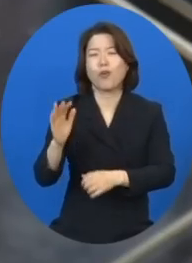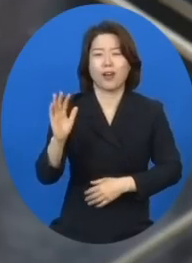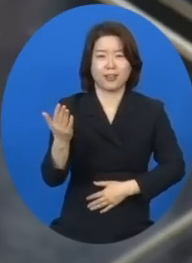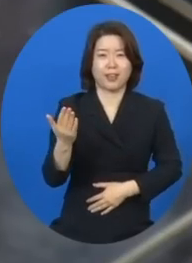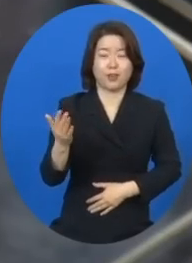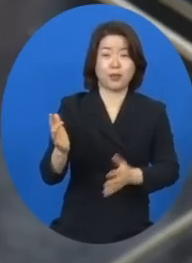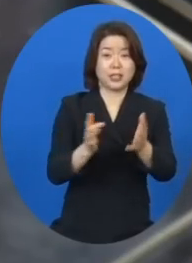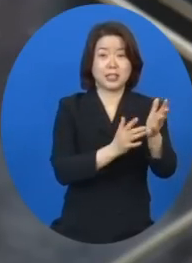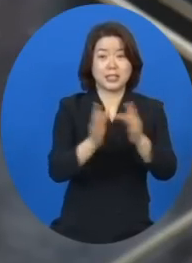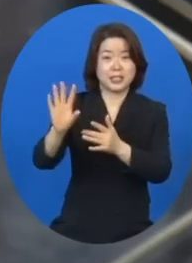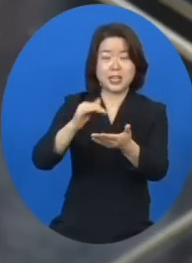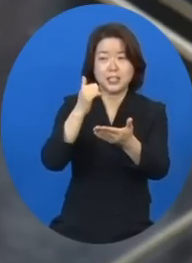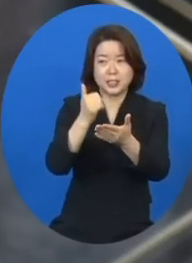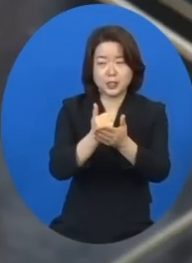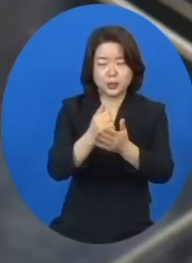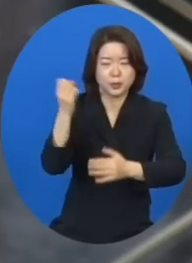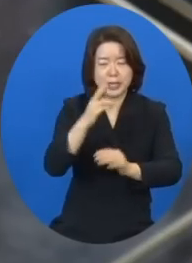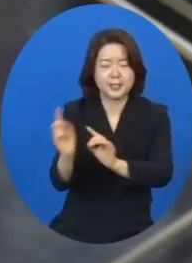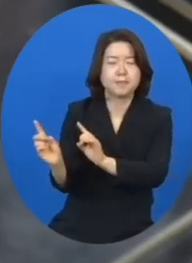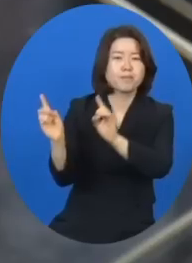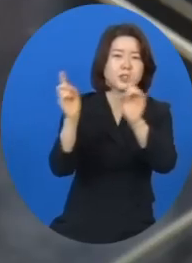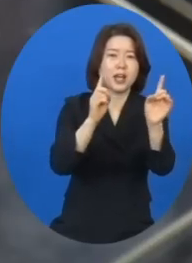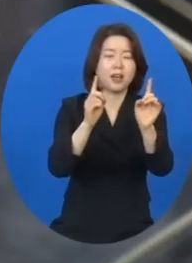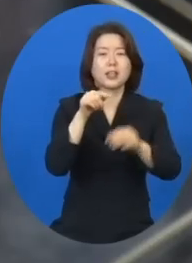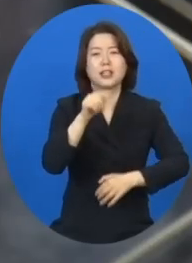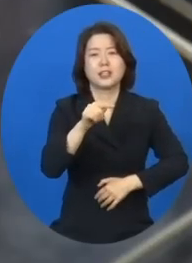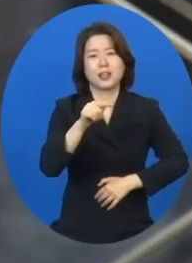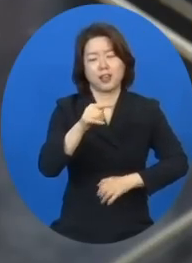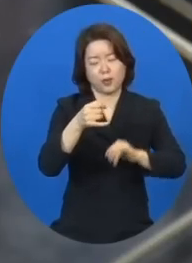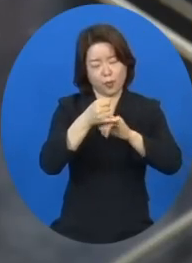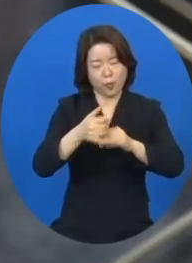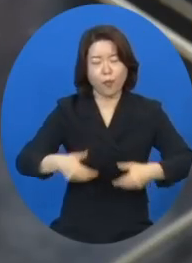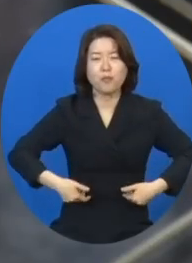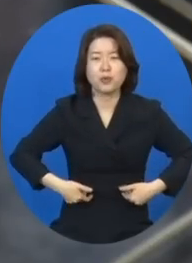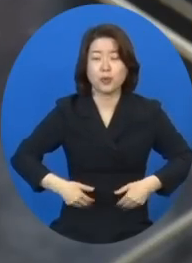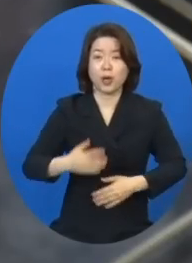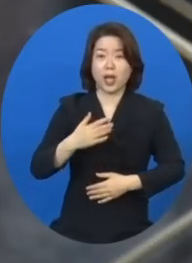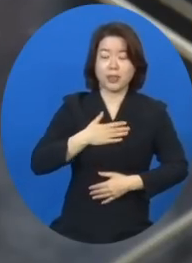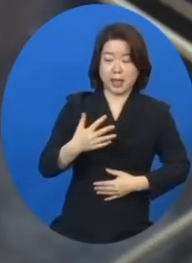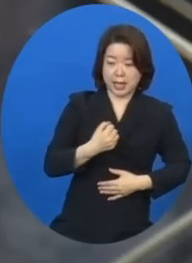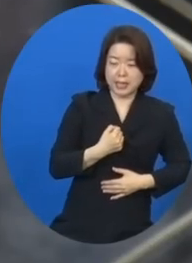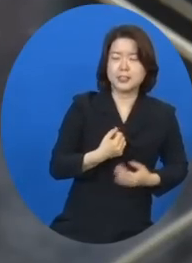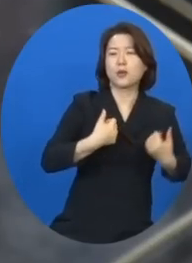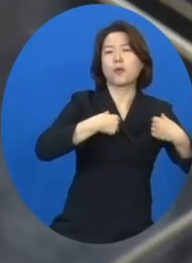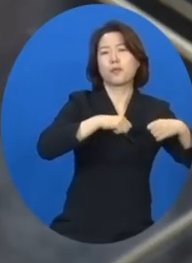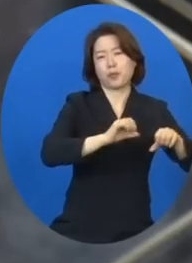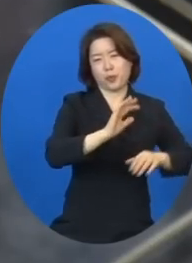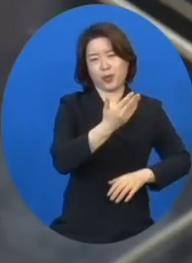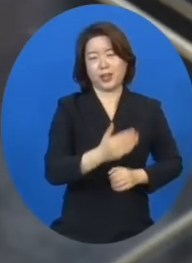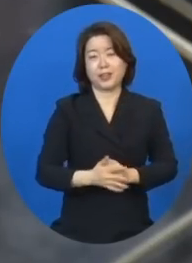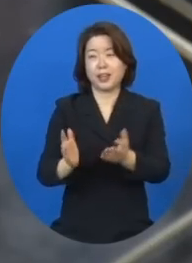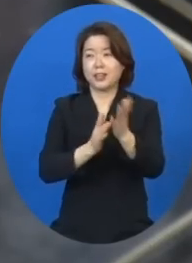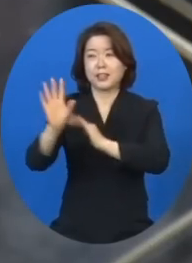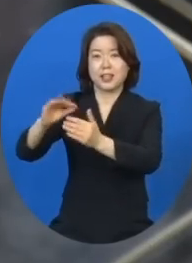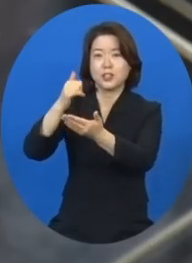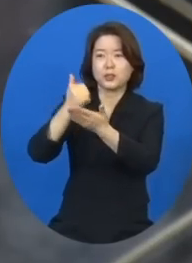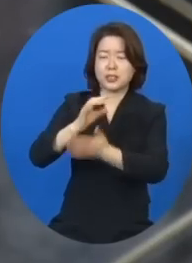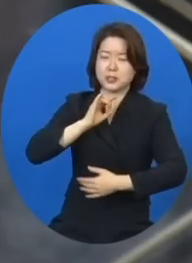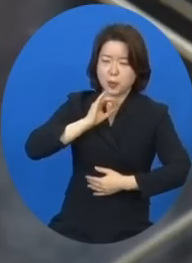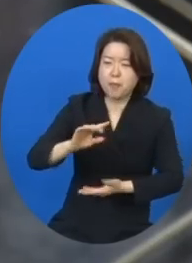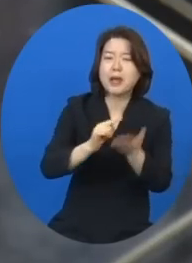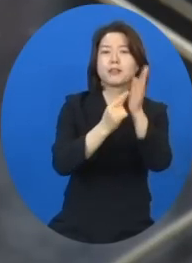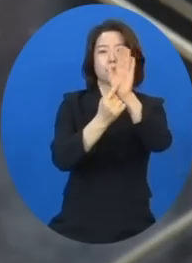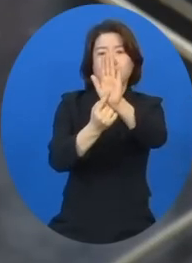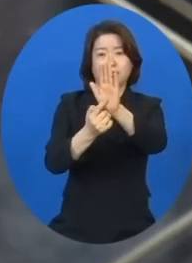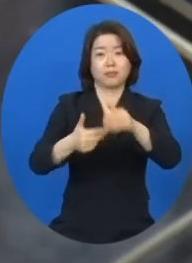예수 그리스도로 사는 것밖에 답이 없습니다. 내 것을 포기할 수 있어야 해요. 예수 그리스도만 드러날 수